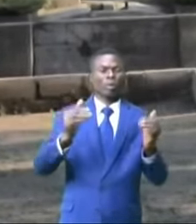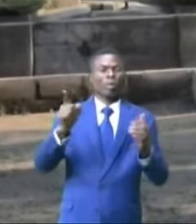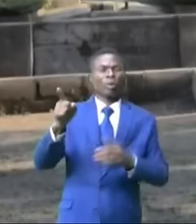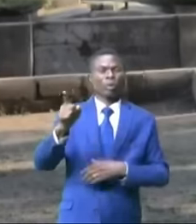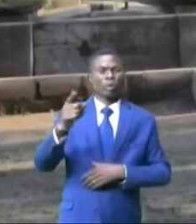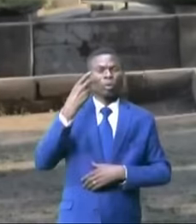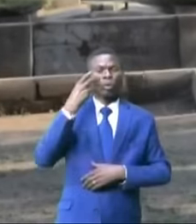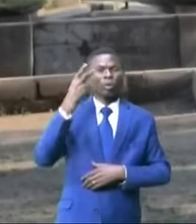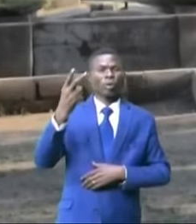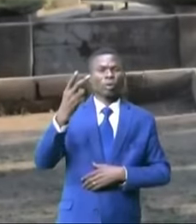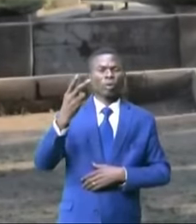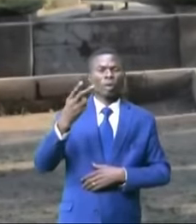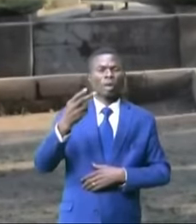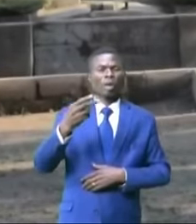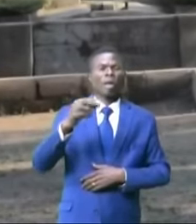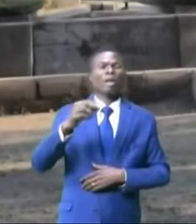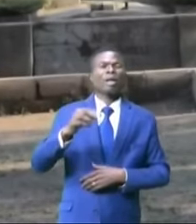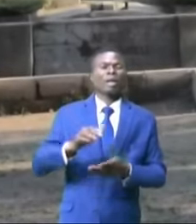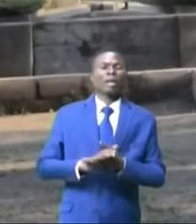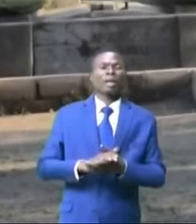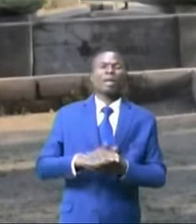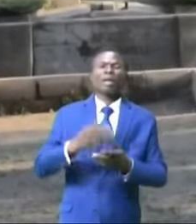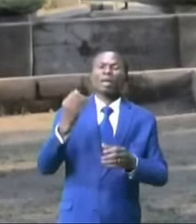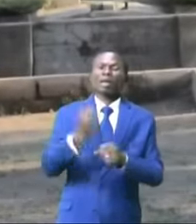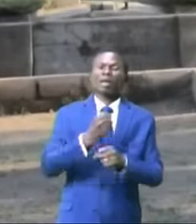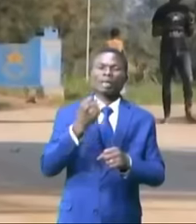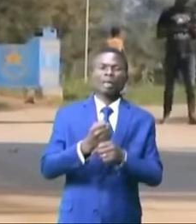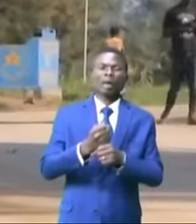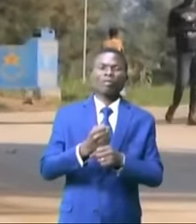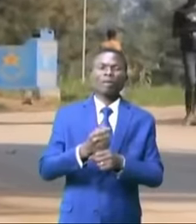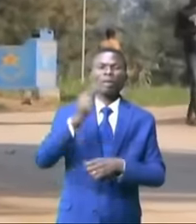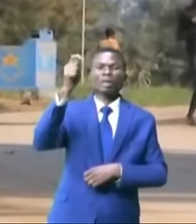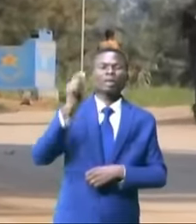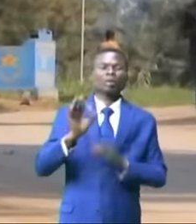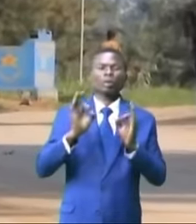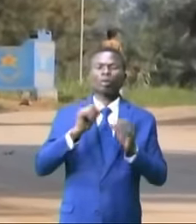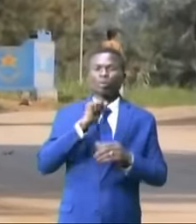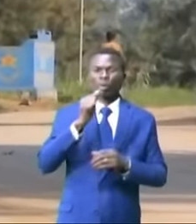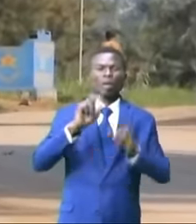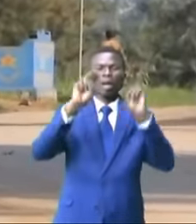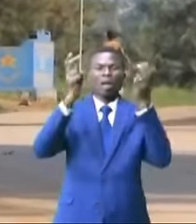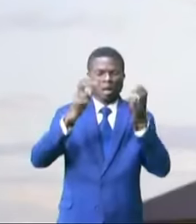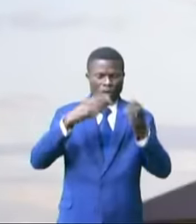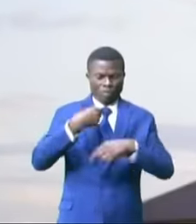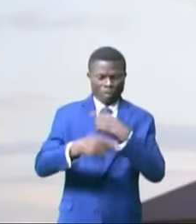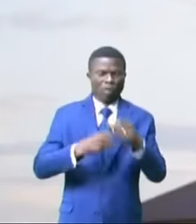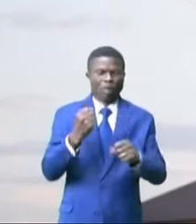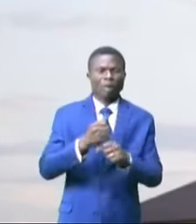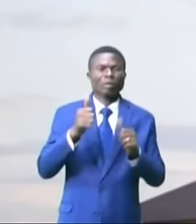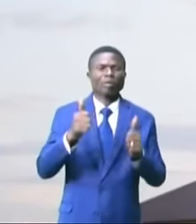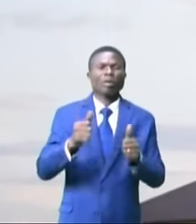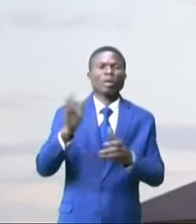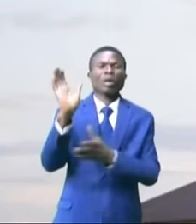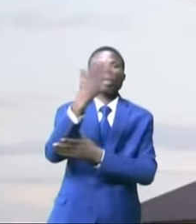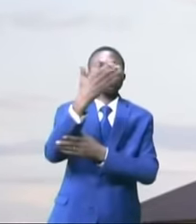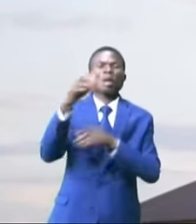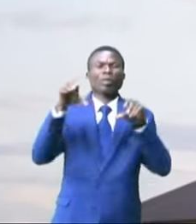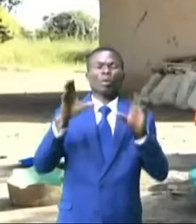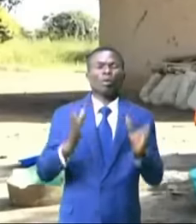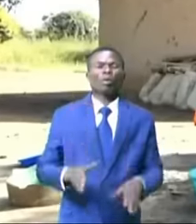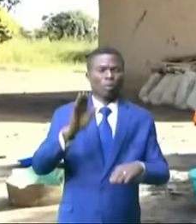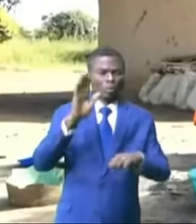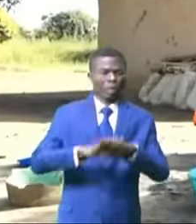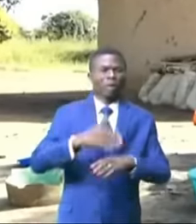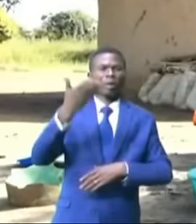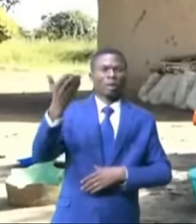voir les acquis de l'état de siège. Aujourd'hui, la vie reprend son cours normal. Le drapeau congolais flotte à